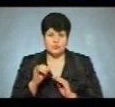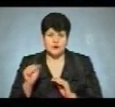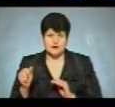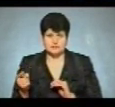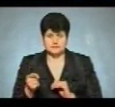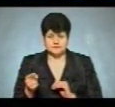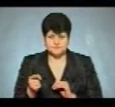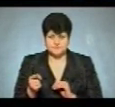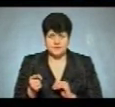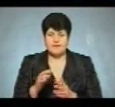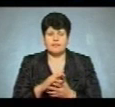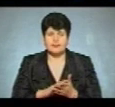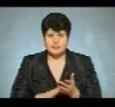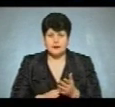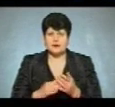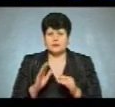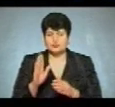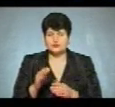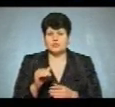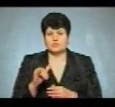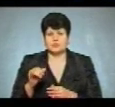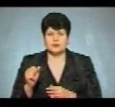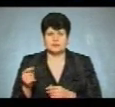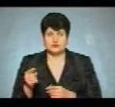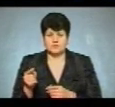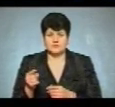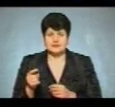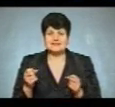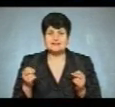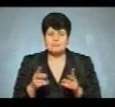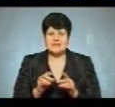соцмережі Facebook. А далі в ефірі телеканалу UA Тернопіль